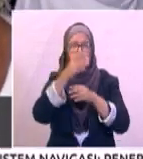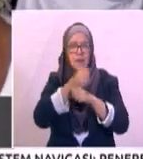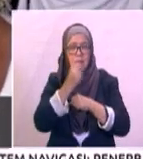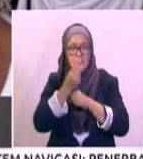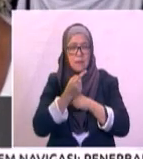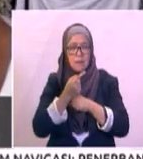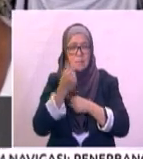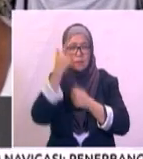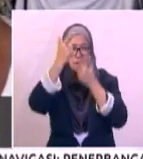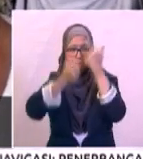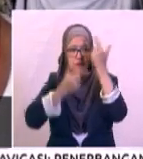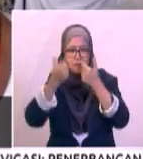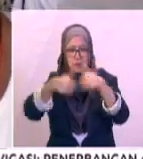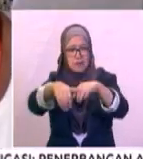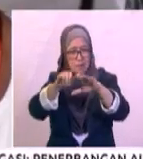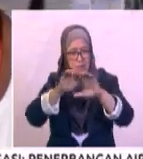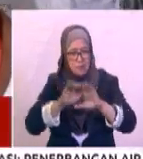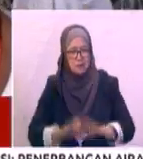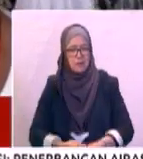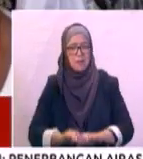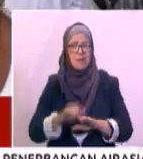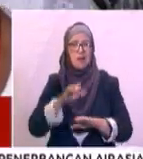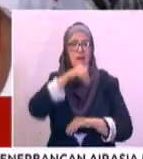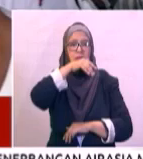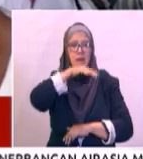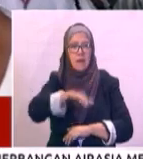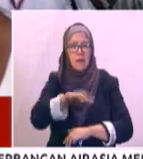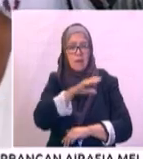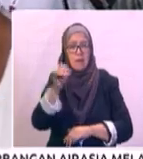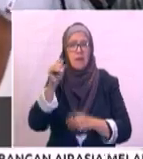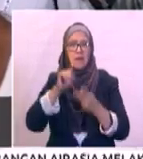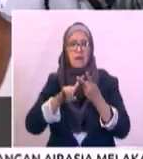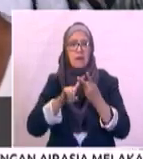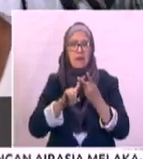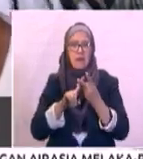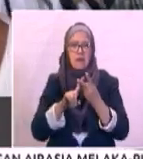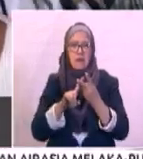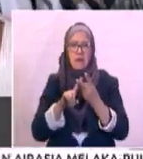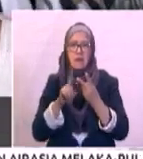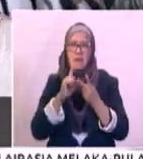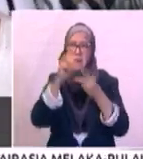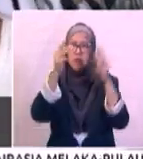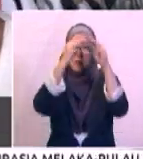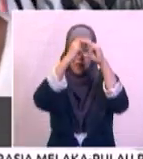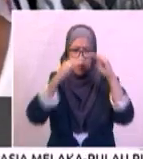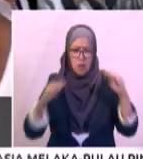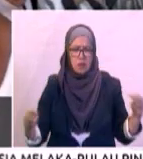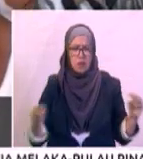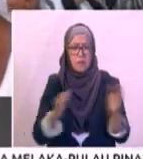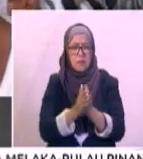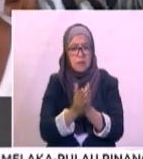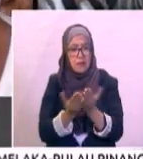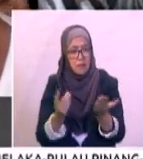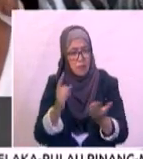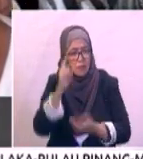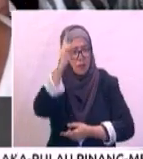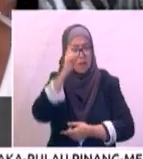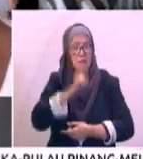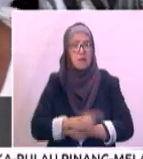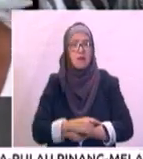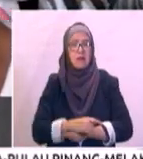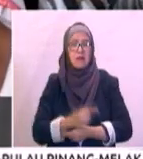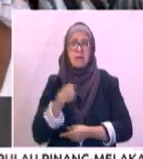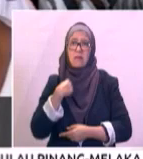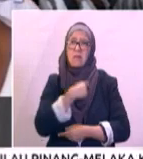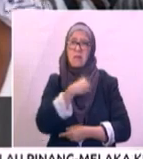tengok bakar lagi kan, baket dan juga muzium Quran. Jadi kita tahu